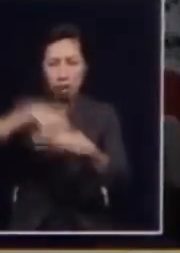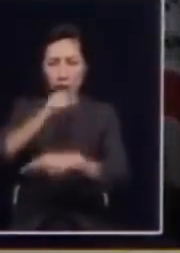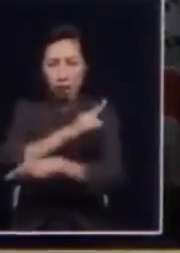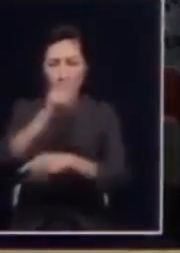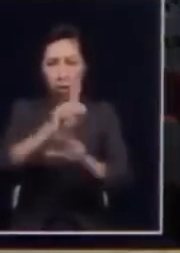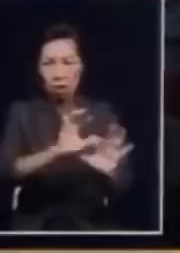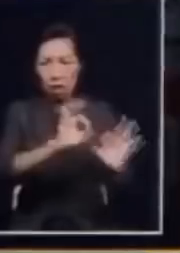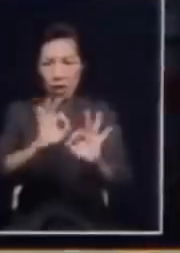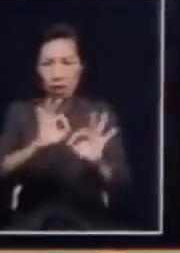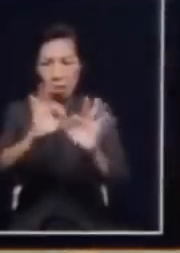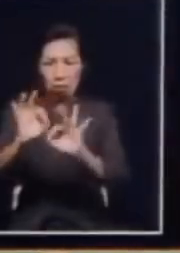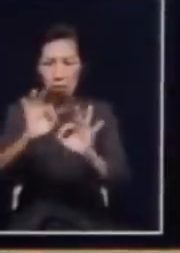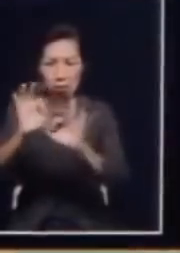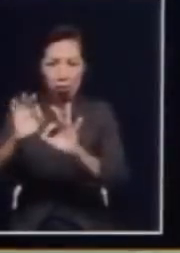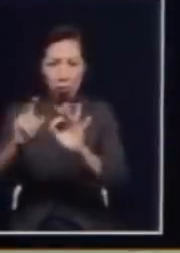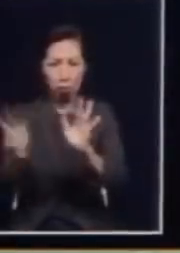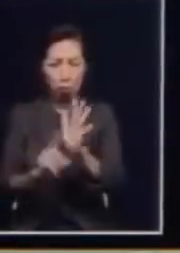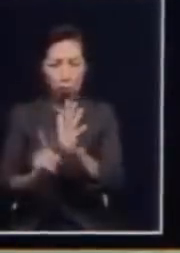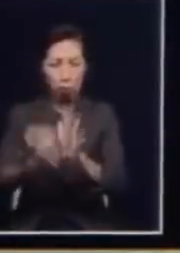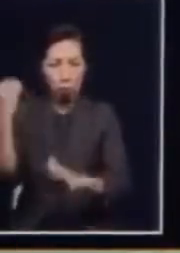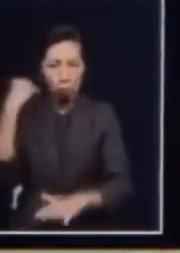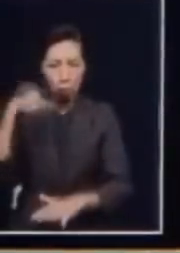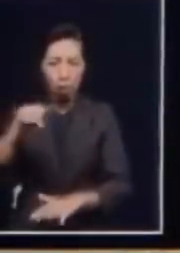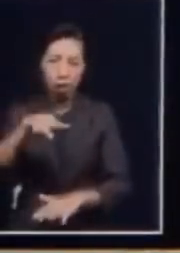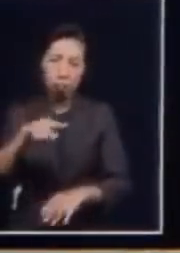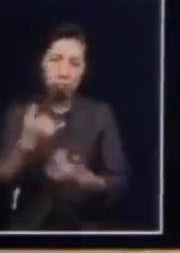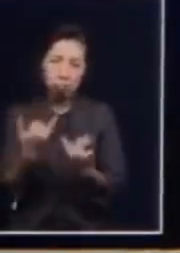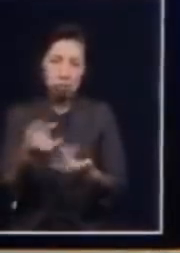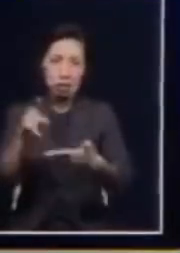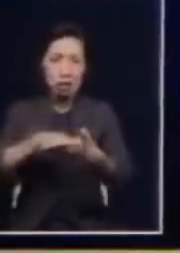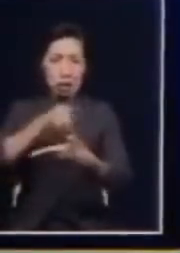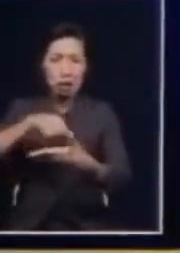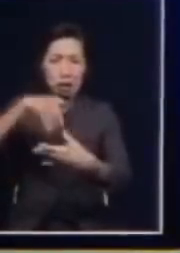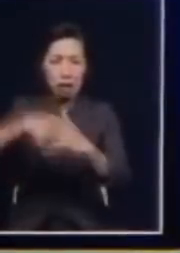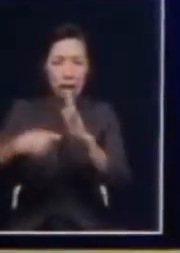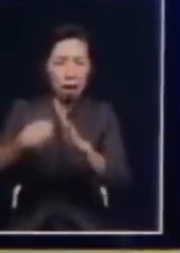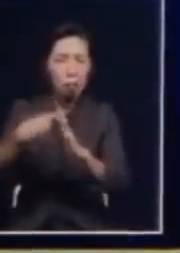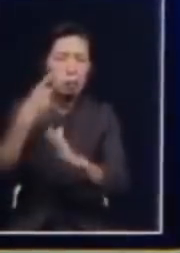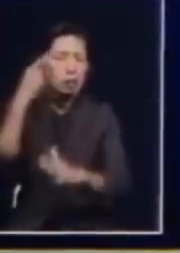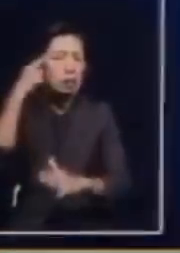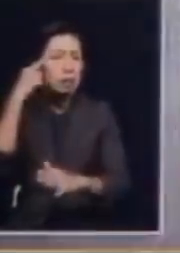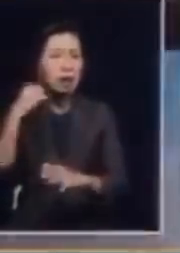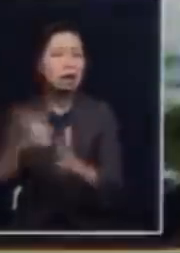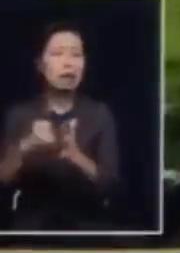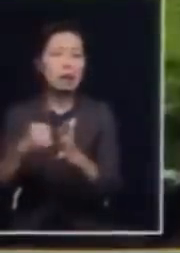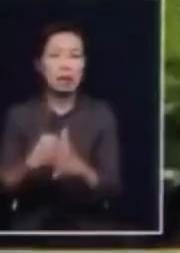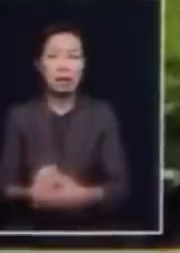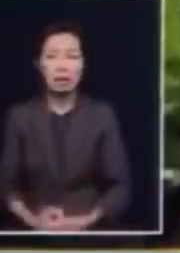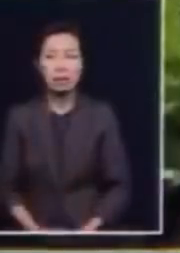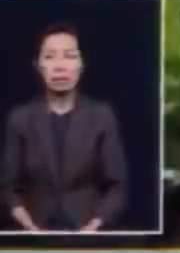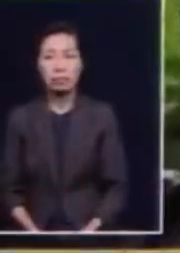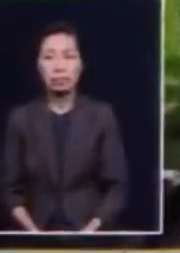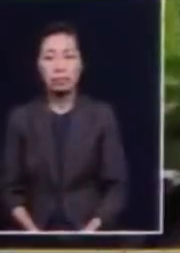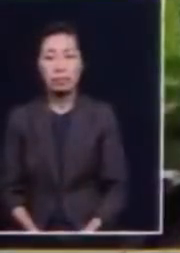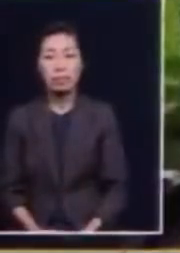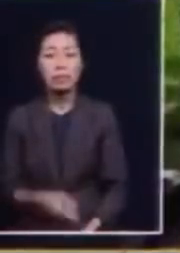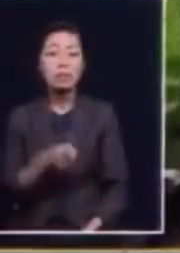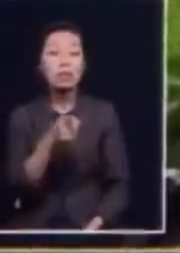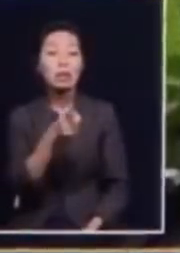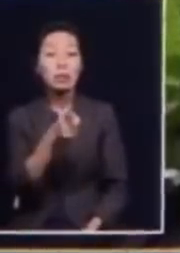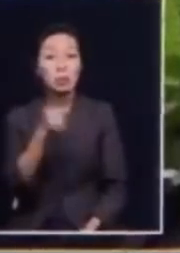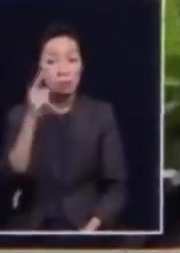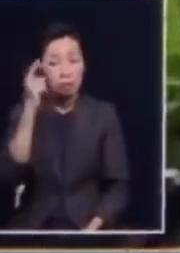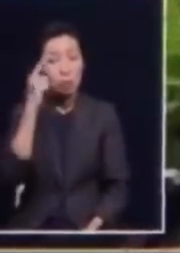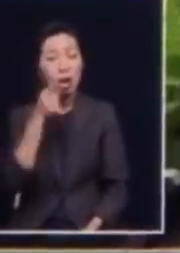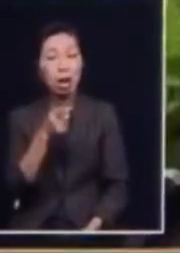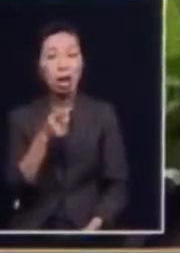ผลของการเลือกตั้งก็ไม่มีอะไรซับซ้อนในความรู้สึกของพลตำรวจเอกเสรีพิสุทธิ ์คุณว่า